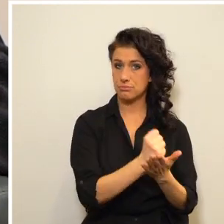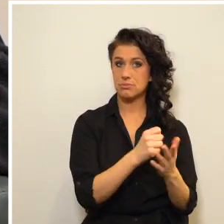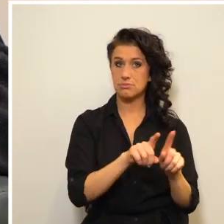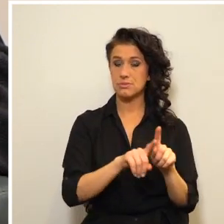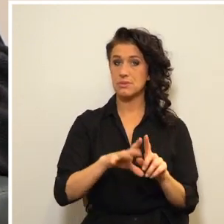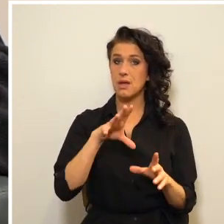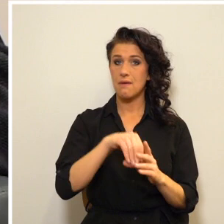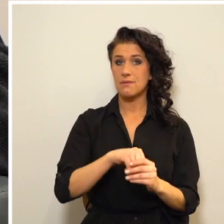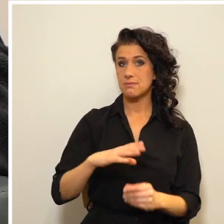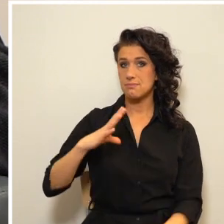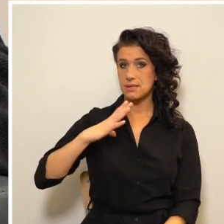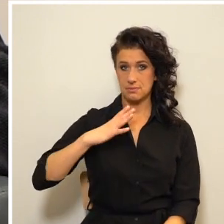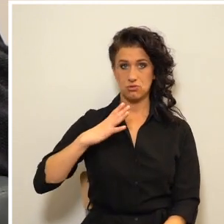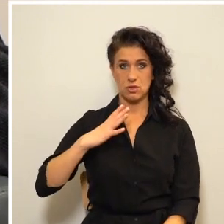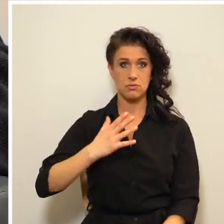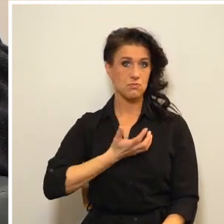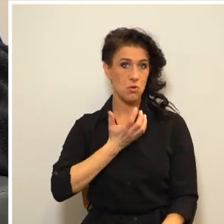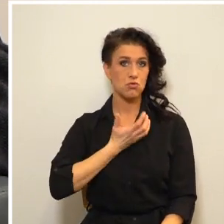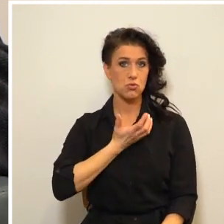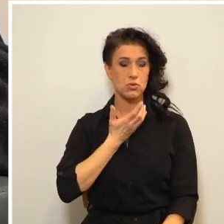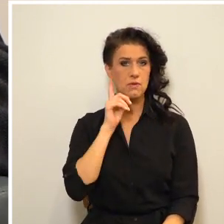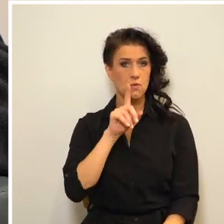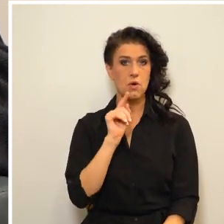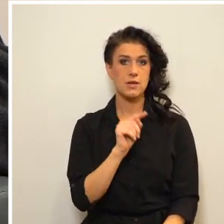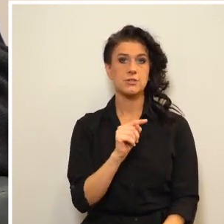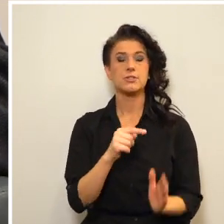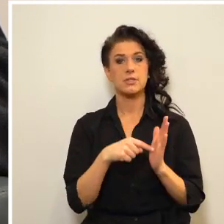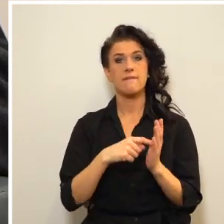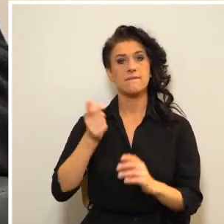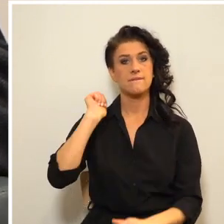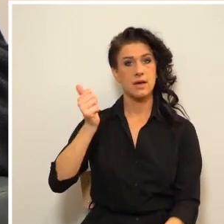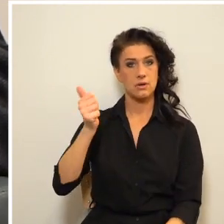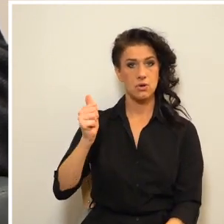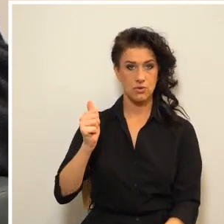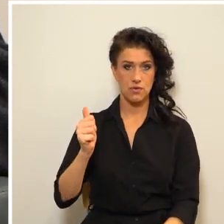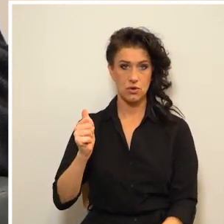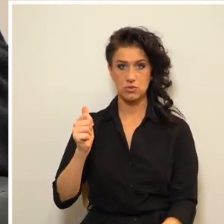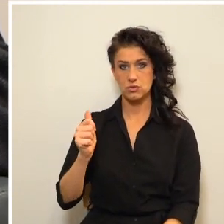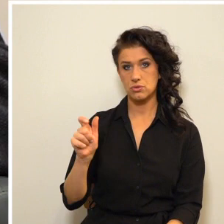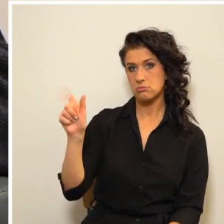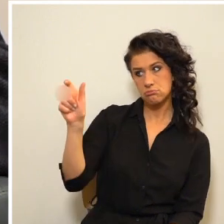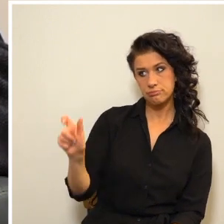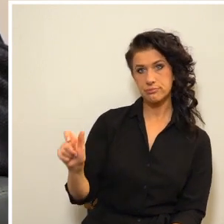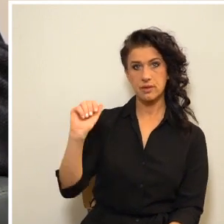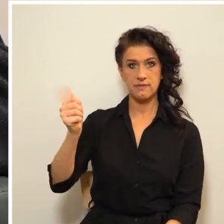jakaś poczucie właśnie fachowości dobrej